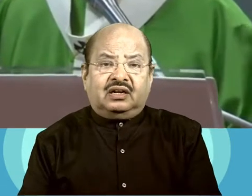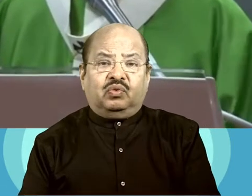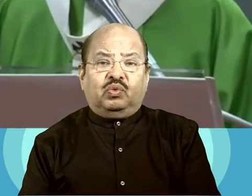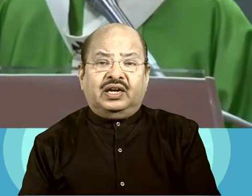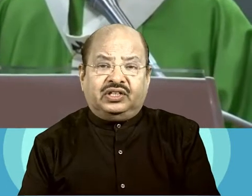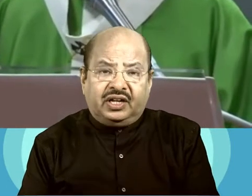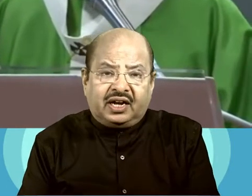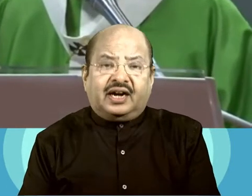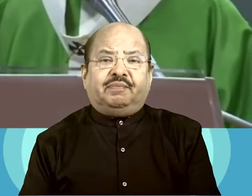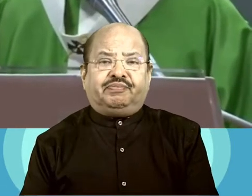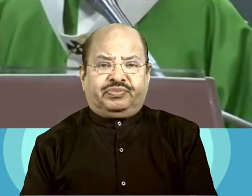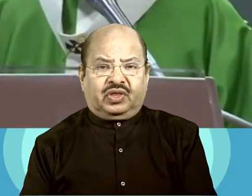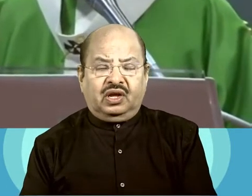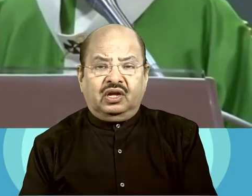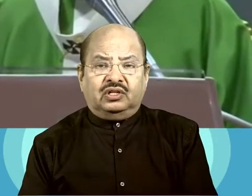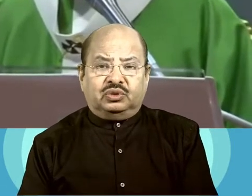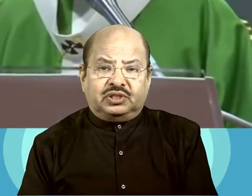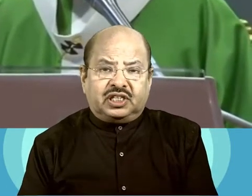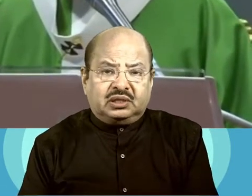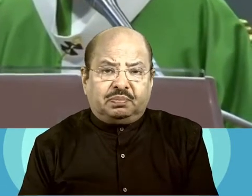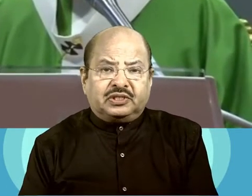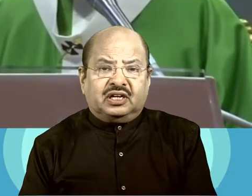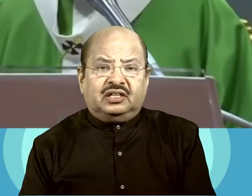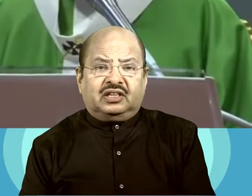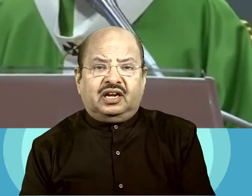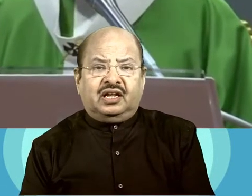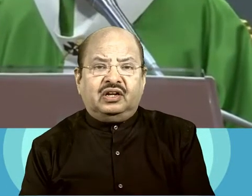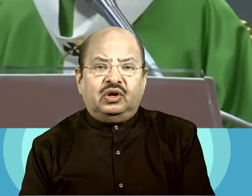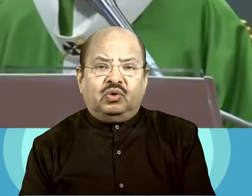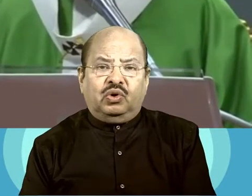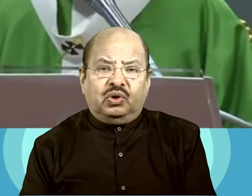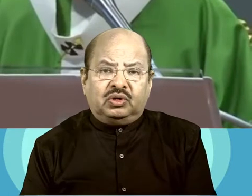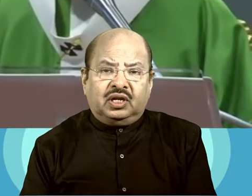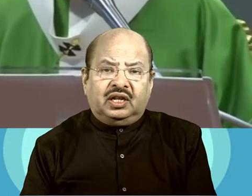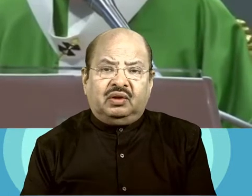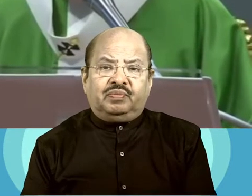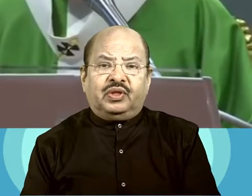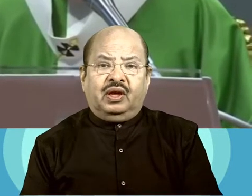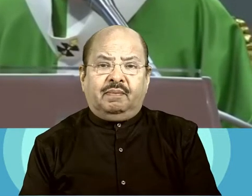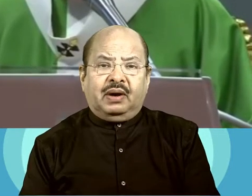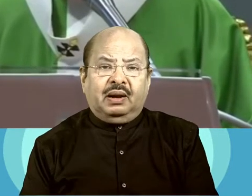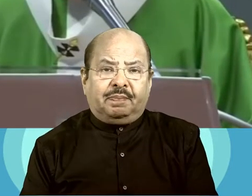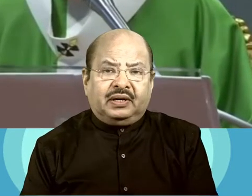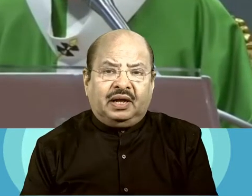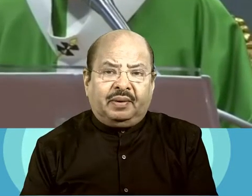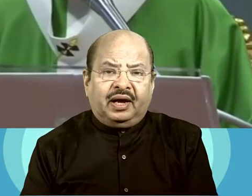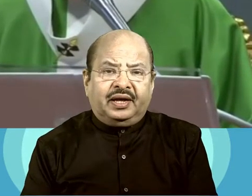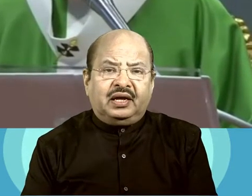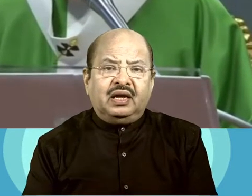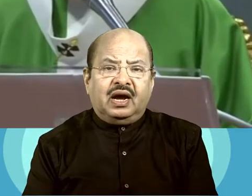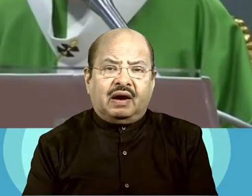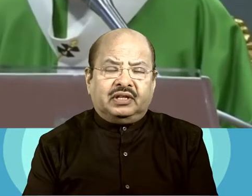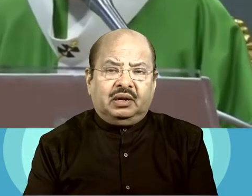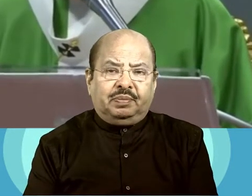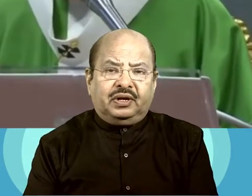ഒരുങ്ങിയിട്ടില്ലാത്ത വൈദിക ഗണം സുവിശേഷ പ്രസംഗത്തിന് ഒരുങ്ങുന്നതിലും